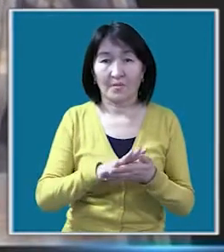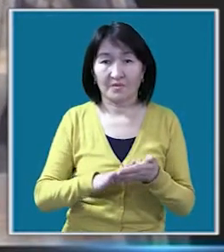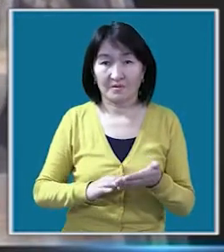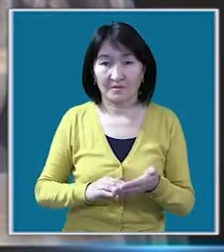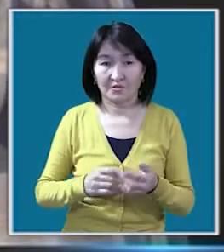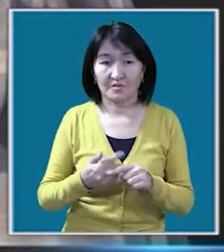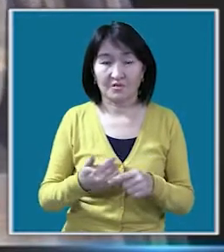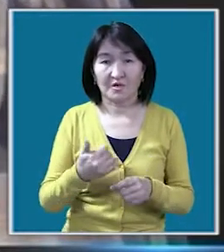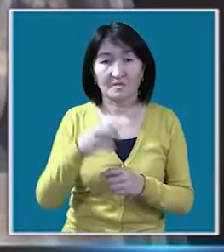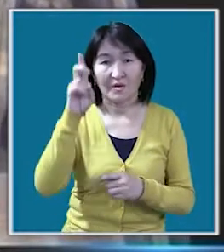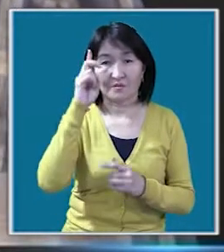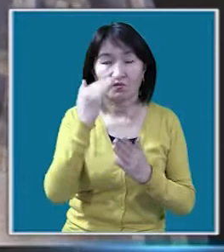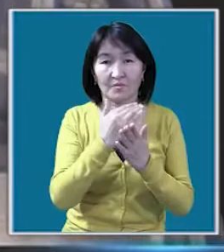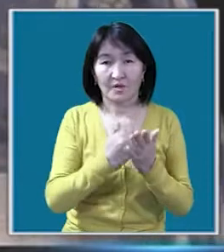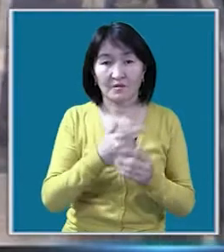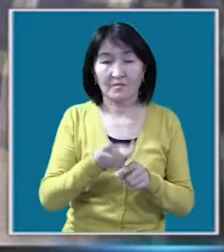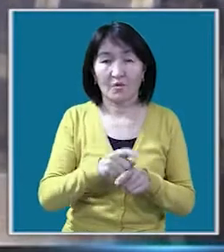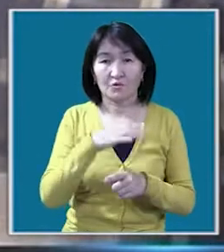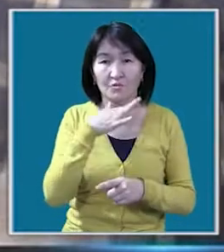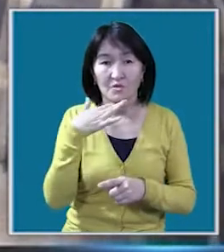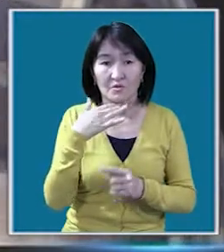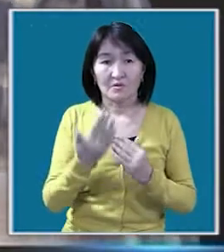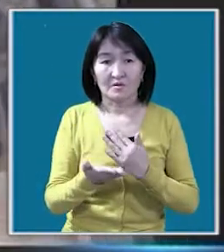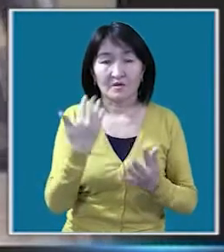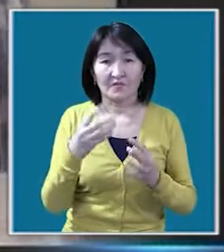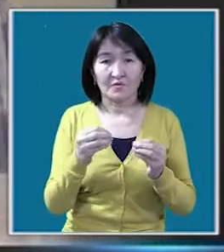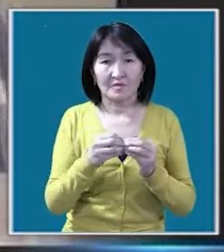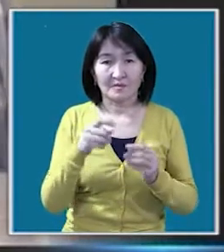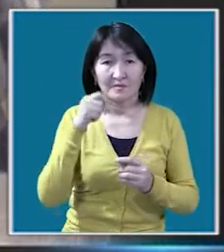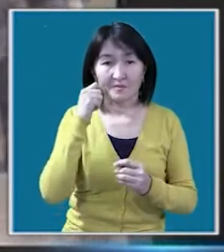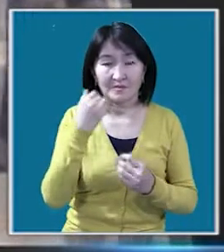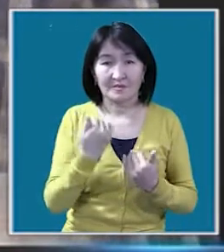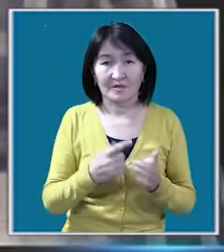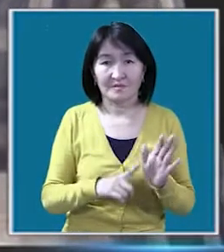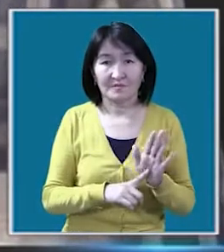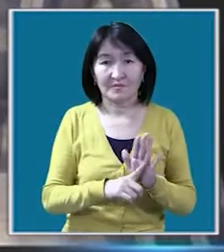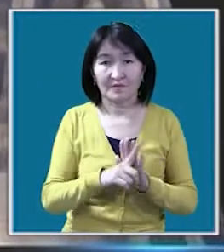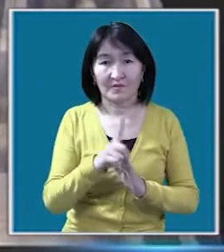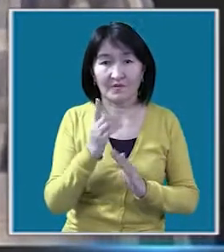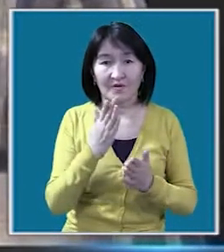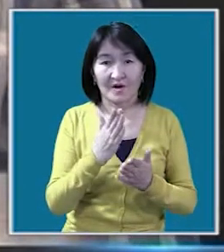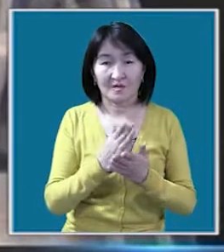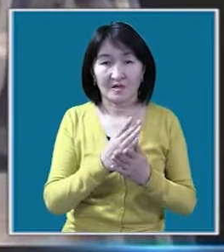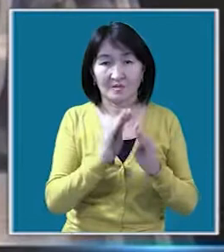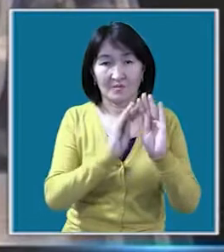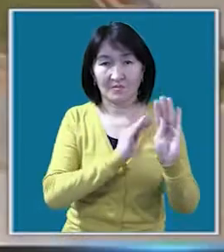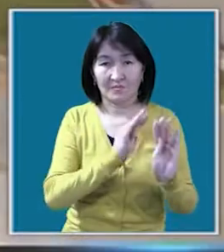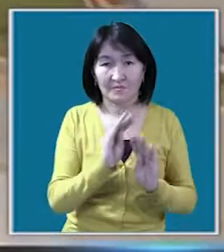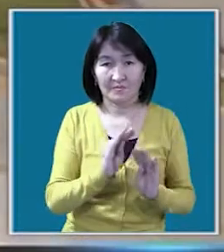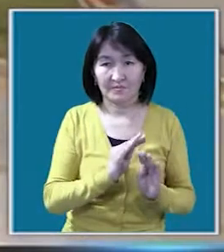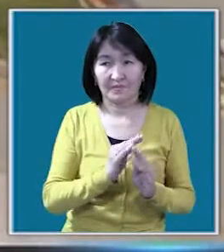Қазір мемлекеттік бағдарламалар өте көп. Соның ішінде осыдан 10 жыл бұрын президент арқылы пайда болған Қазақстанның мәдени мұрасы жобасын атап өтуге